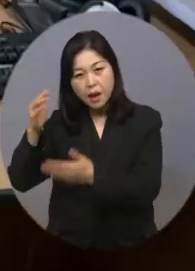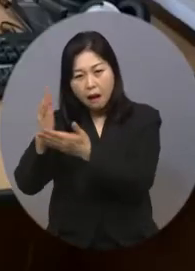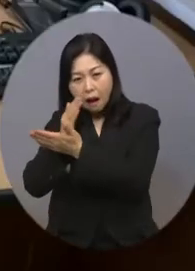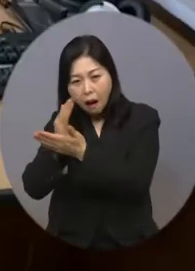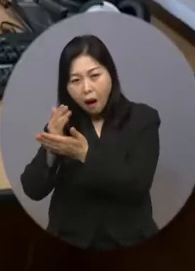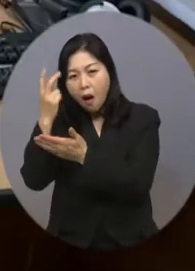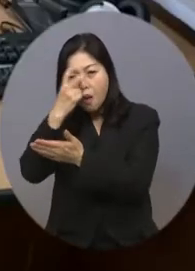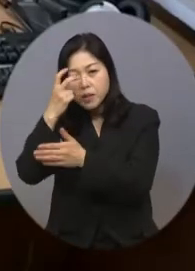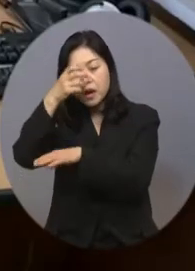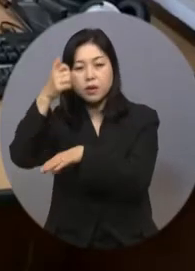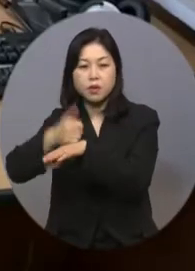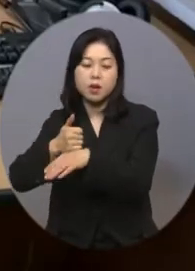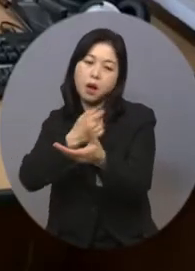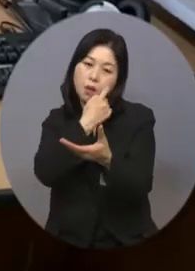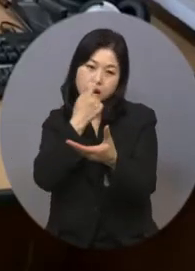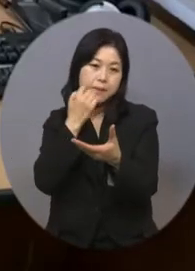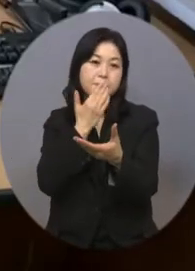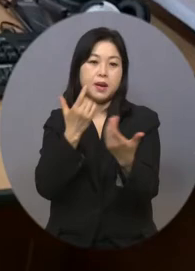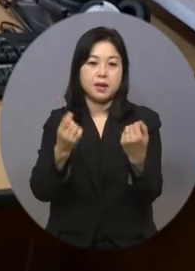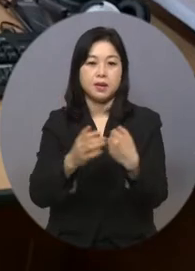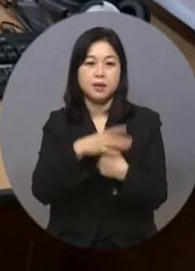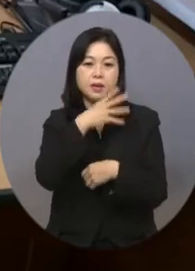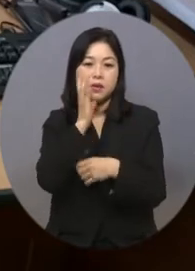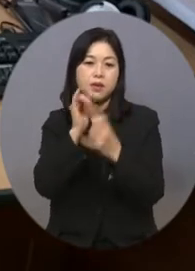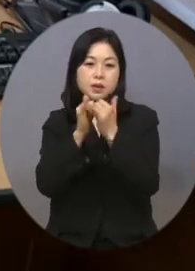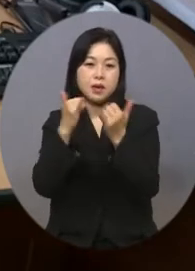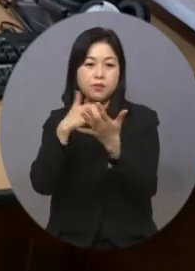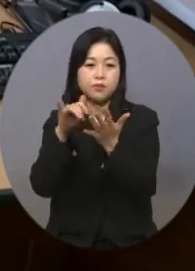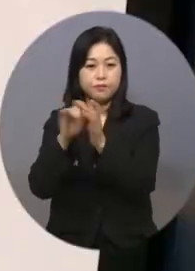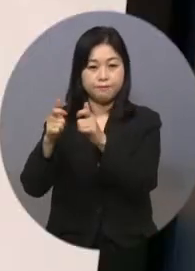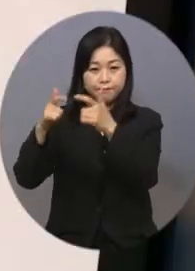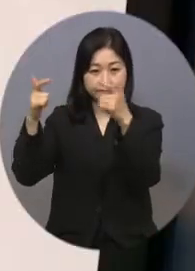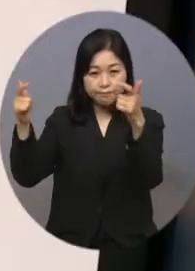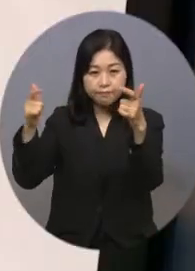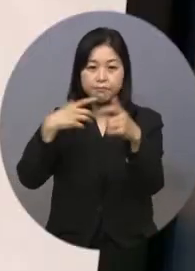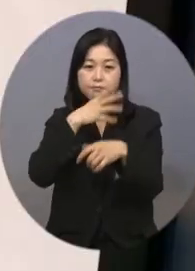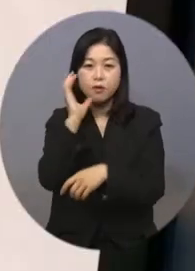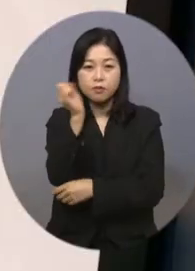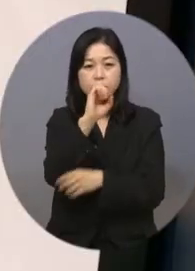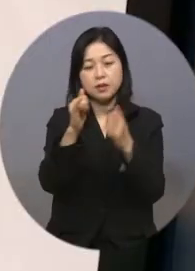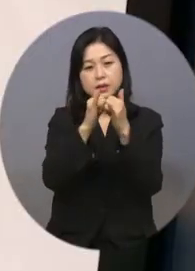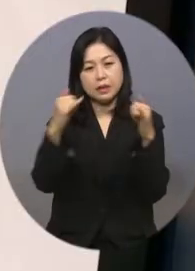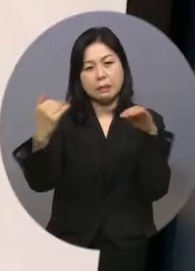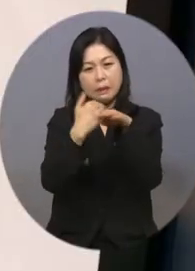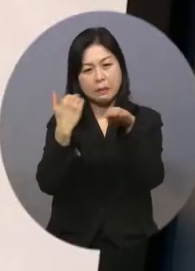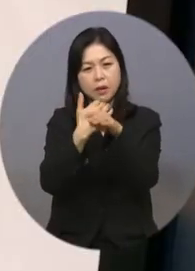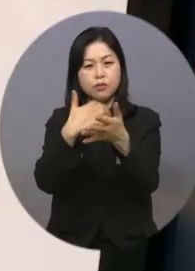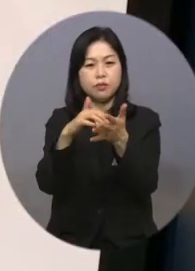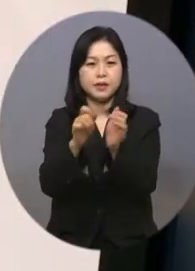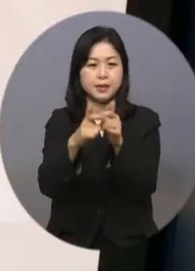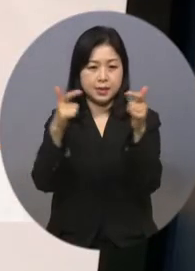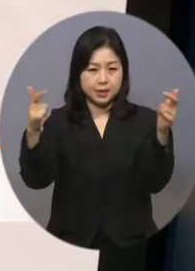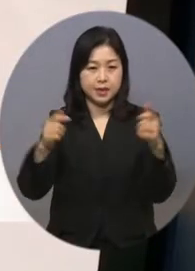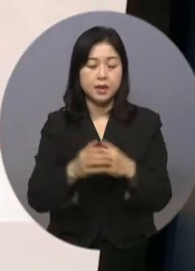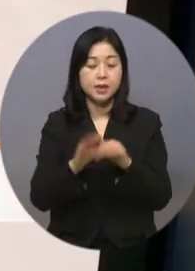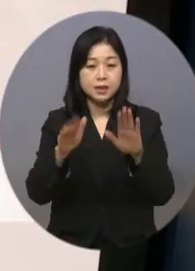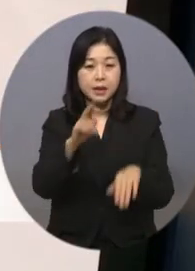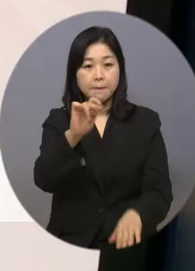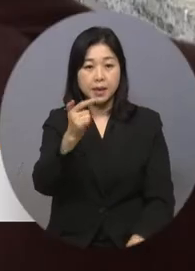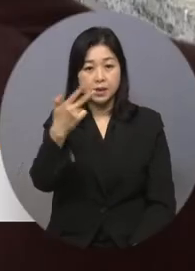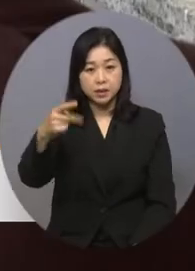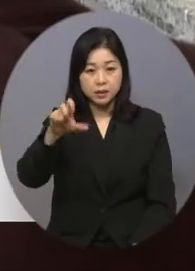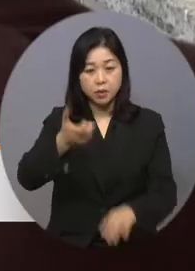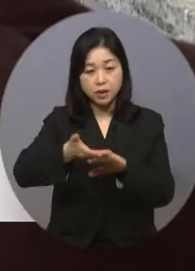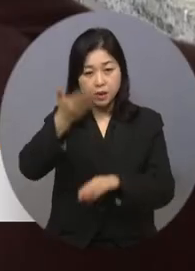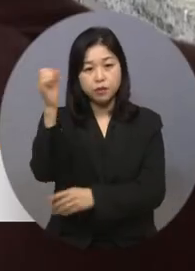밝혔습니다. 고령 인구의 급격한 증가와 함께 고령 운전자의 교통사고도 증가함에 따라 현재 만 75세